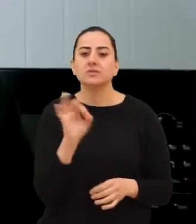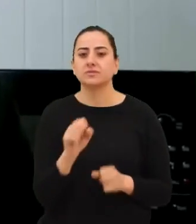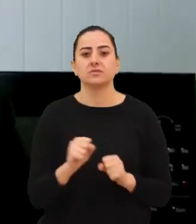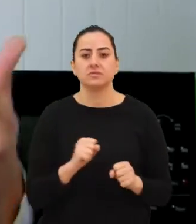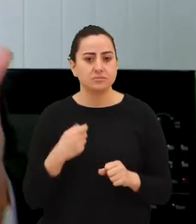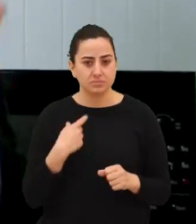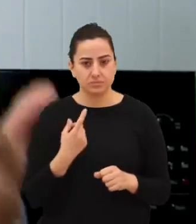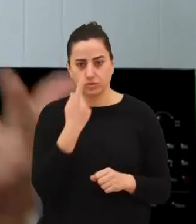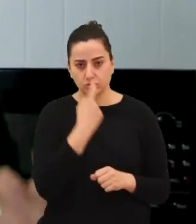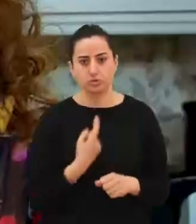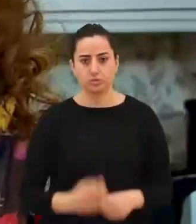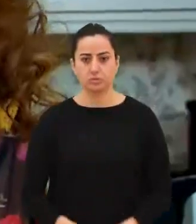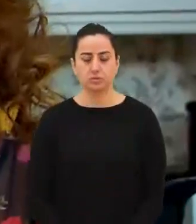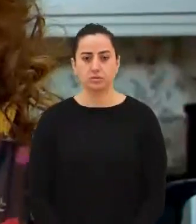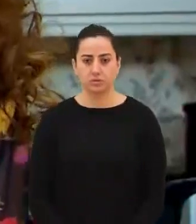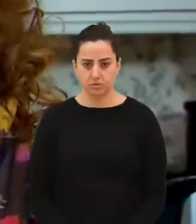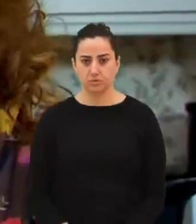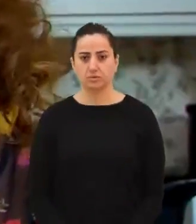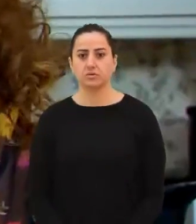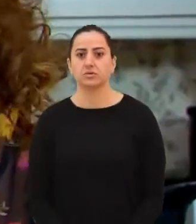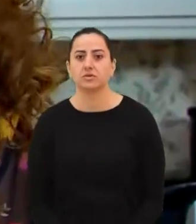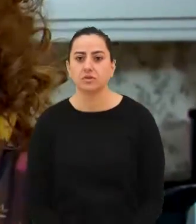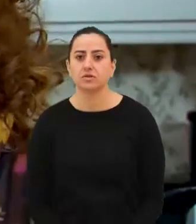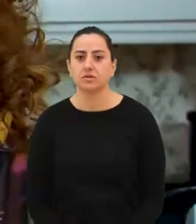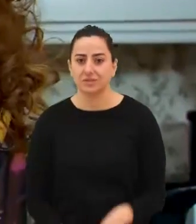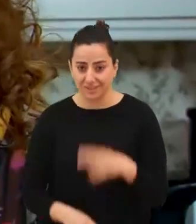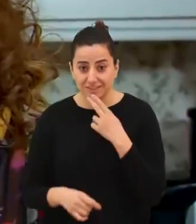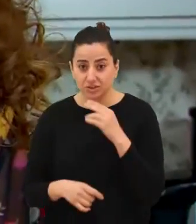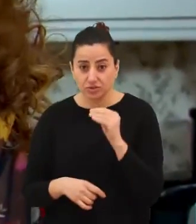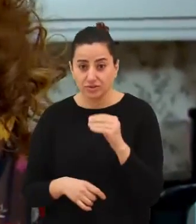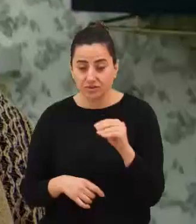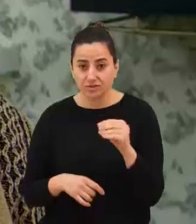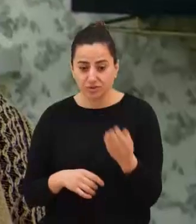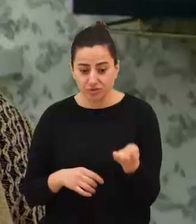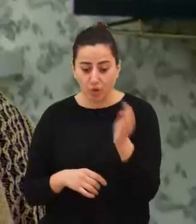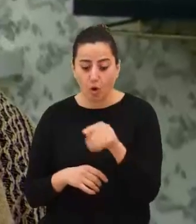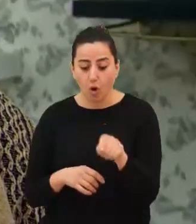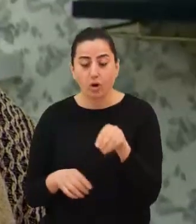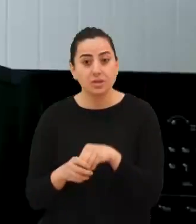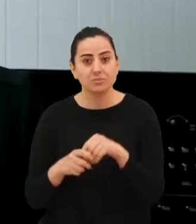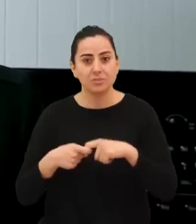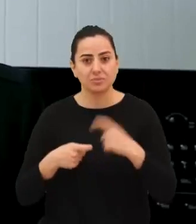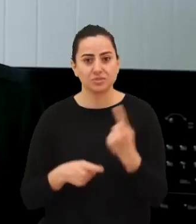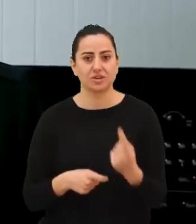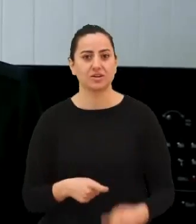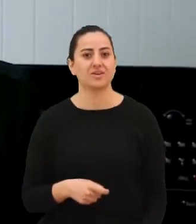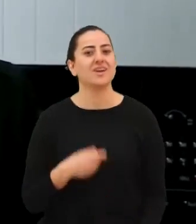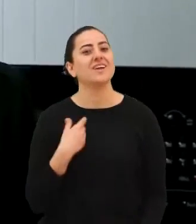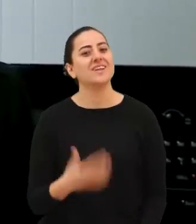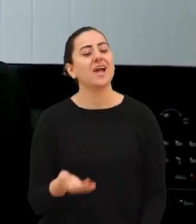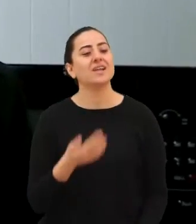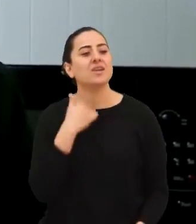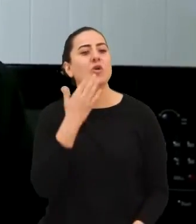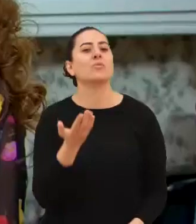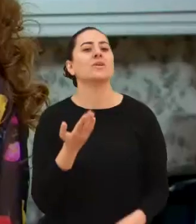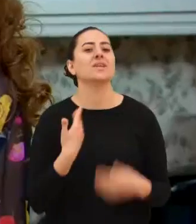oluyor? Bilmece de bu mu? İşte 2 avuç attı ya kız çocuk. Bilmecenin sırrı orada bence. Tabii ki değil